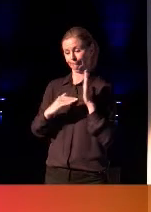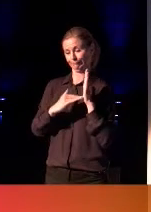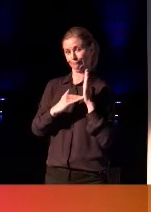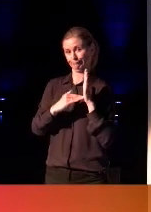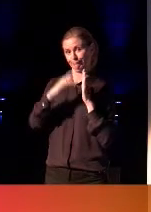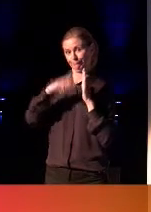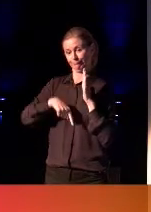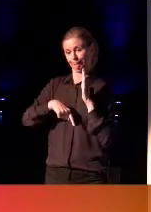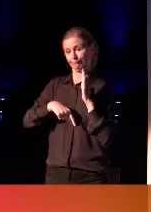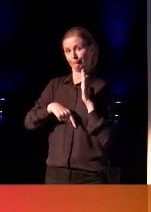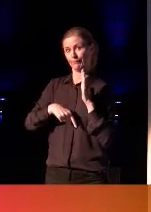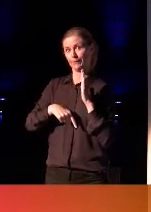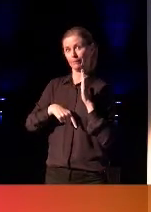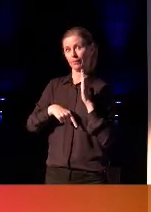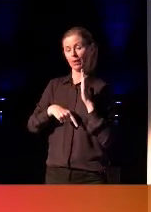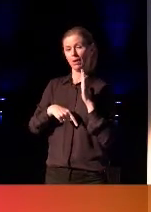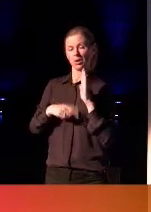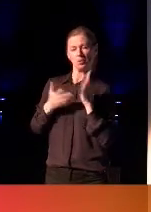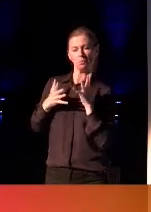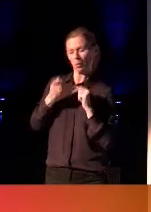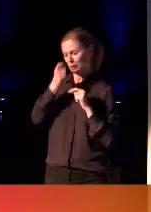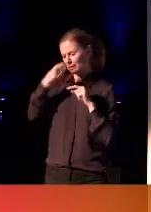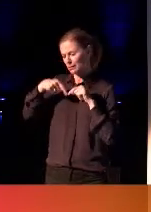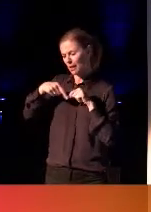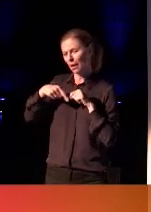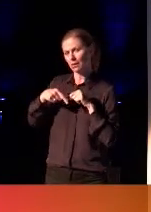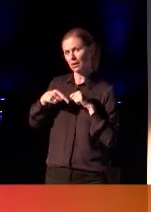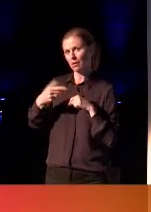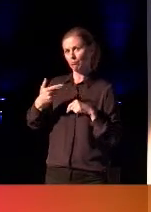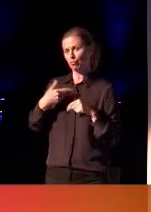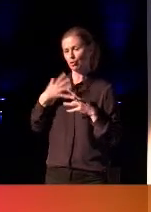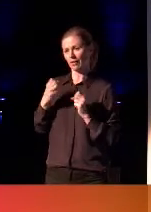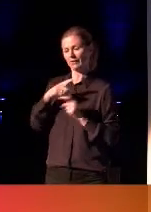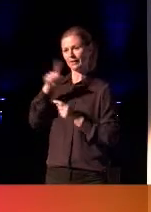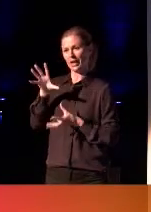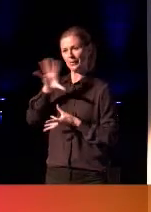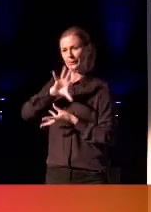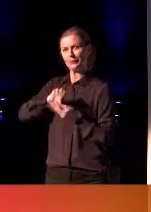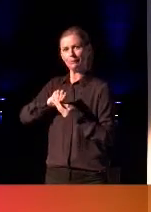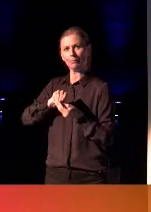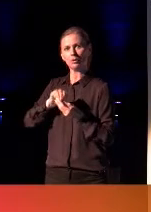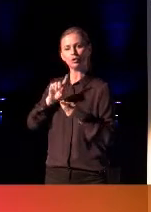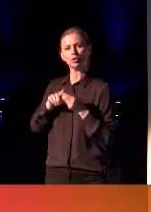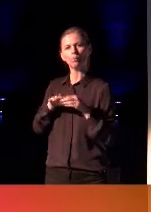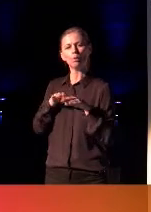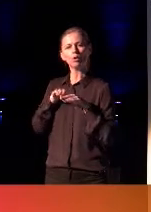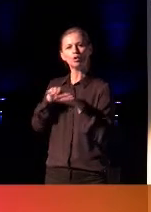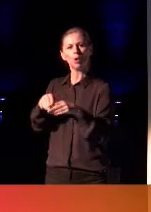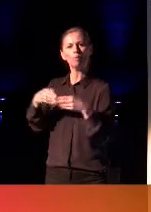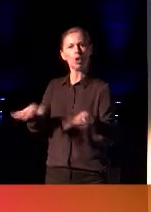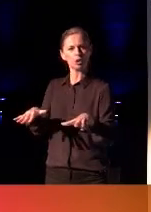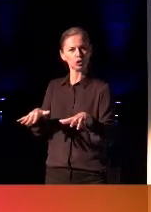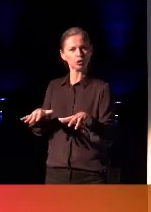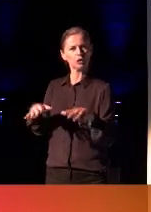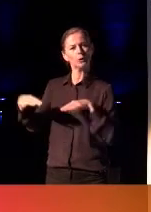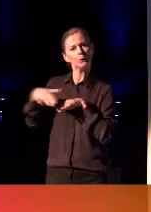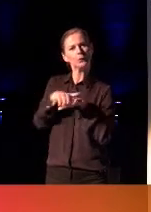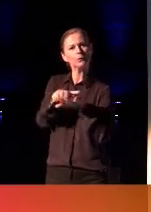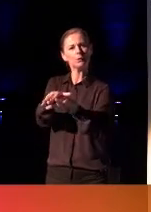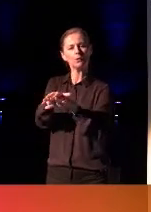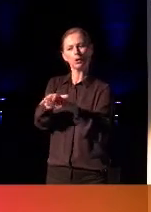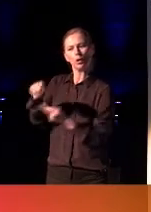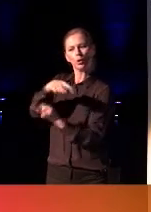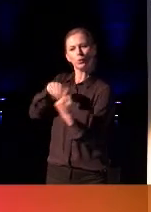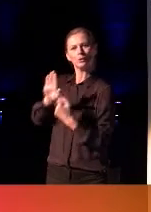og så ser vi det, at om ganske kort tid, så vil mye av dette her smelte sammen og skape sømløshet rundt på en måte